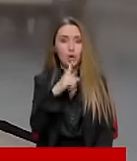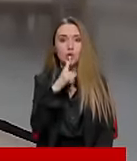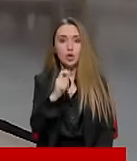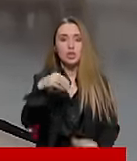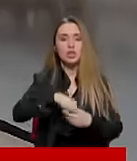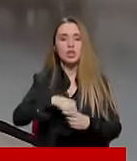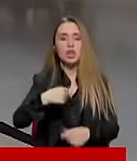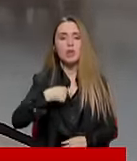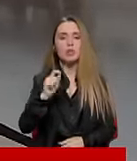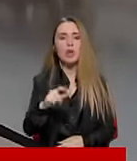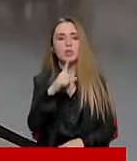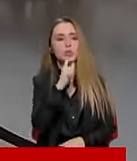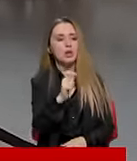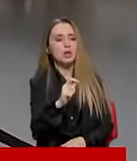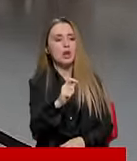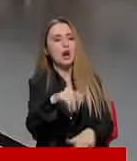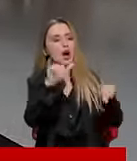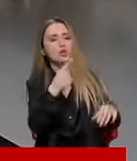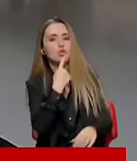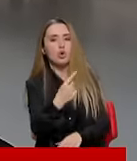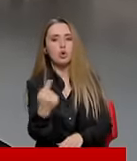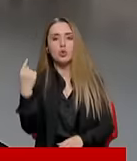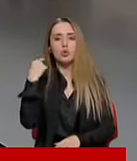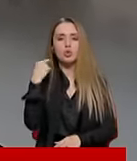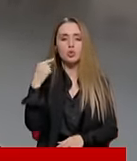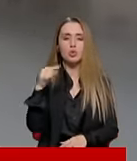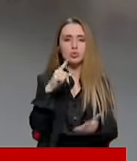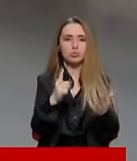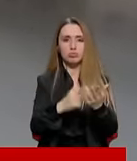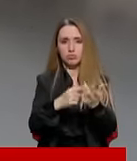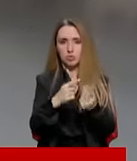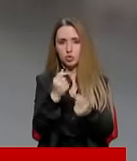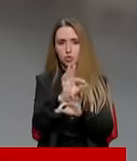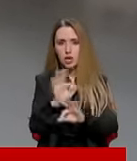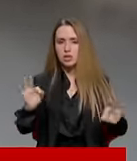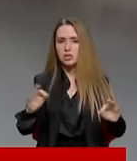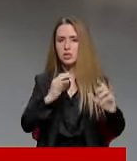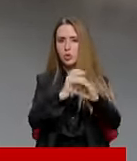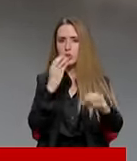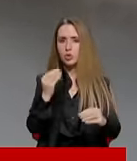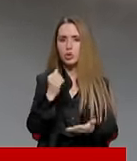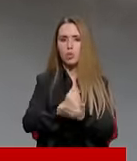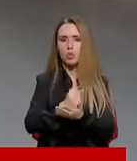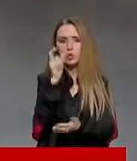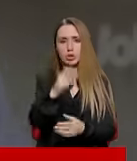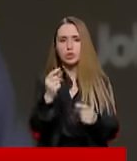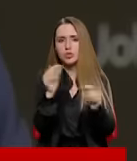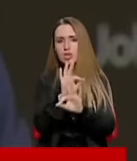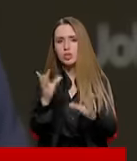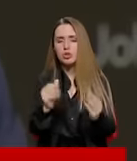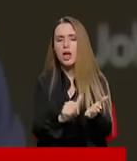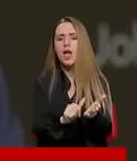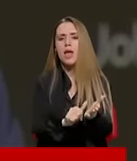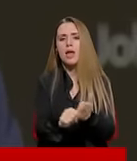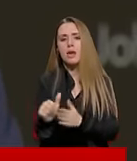içerisine benim yaptığım vaatleri koydu Dün de işte şunları şunları ücretsiz taşıyacağım postacıları ücretsiz taşıyacağım ya bunların